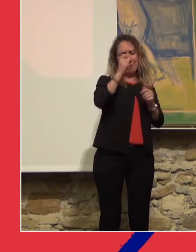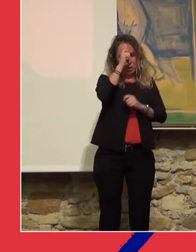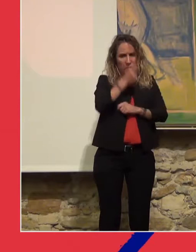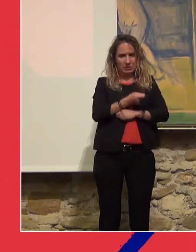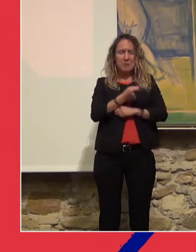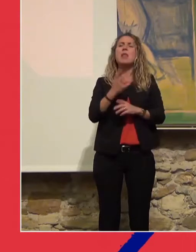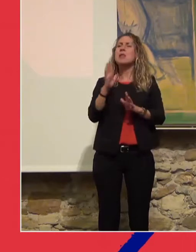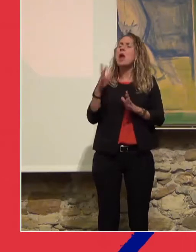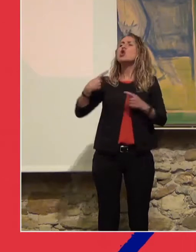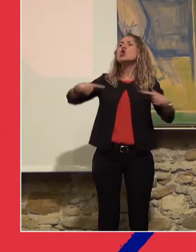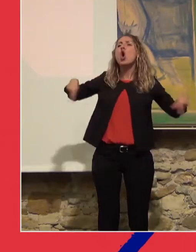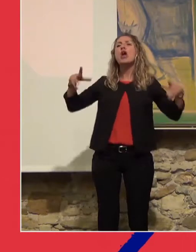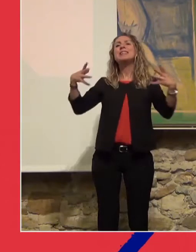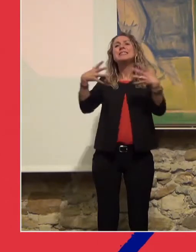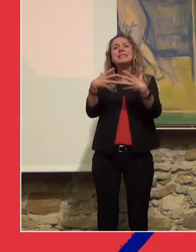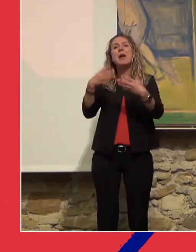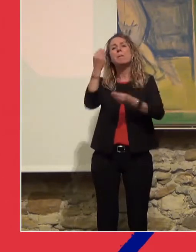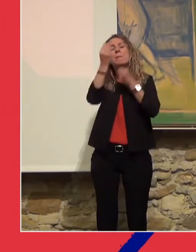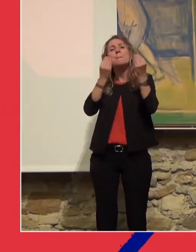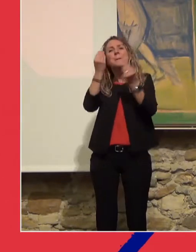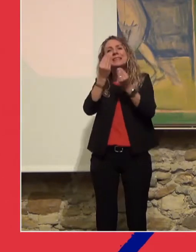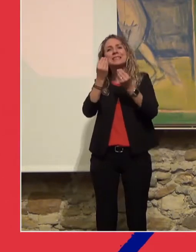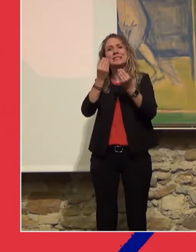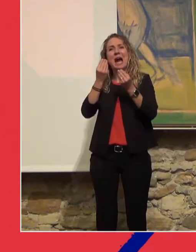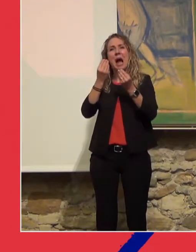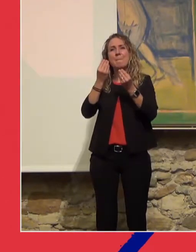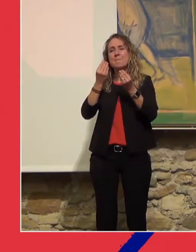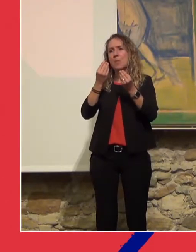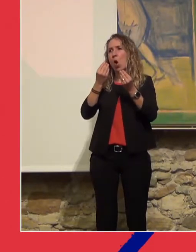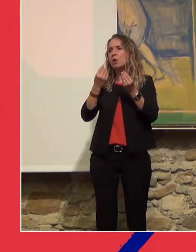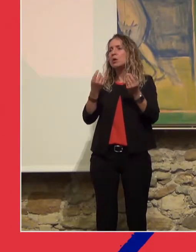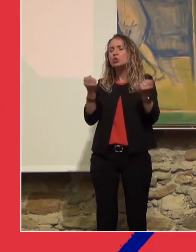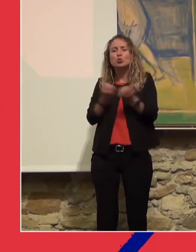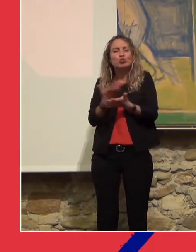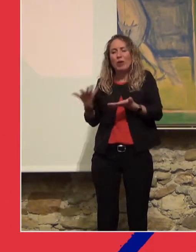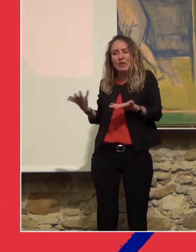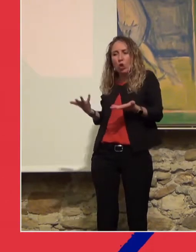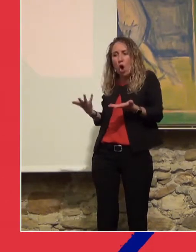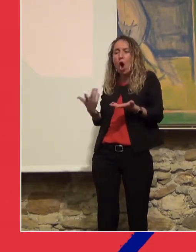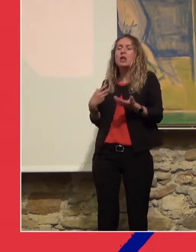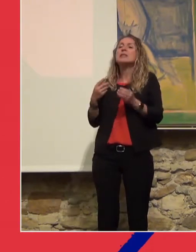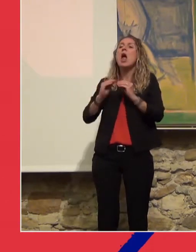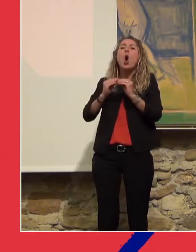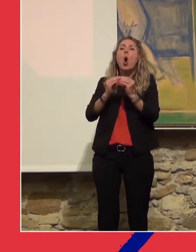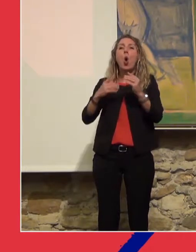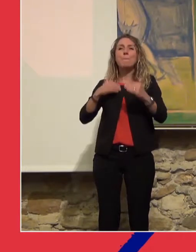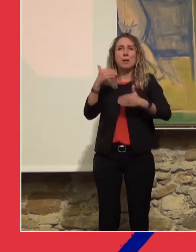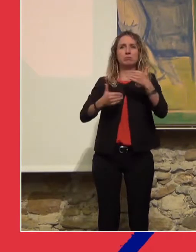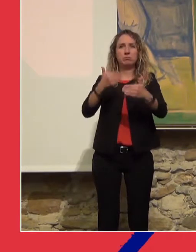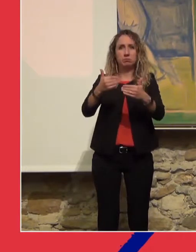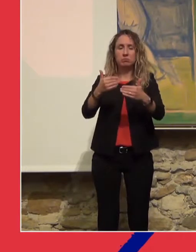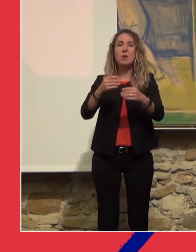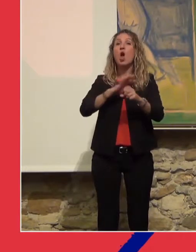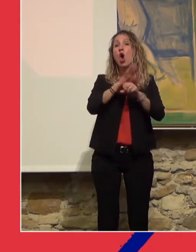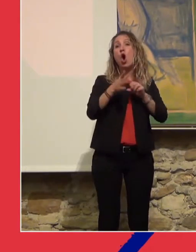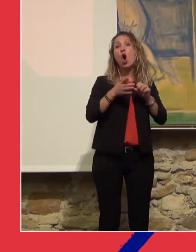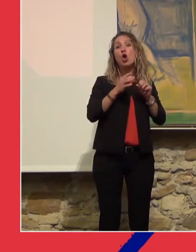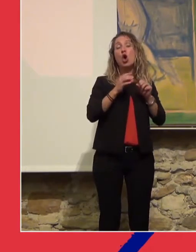dare forma alla ripartenza, anche se il Covid non è stato ancora debellato.